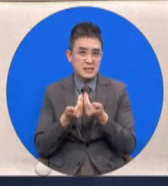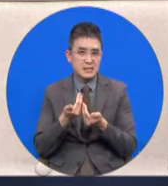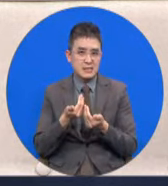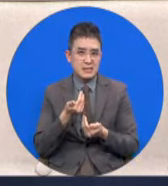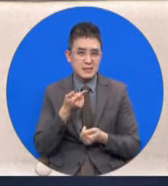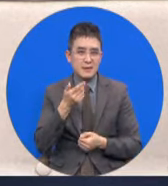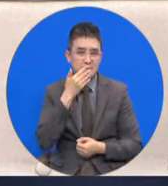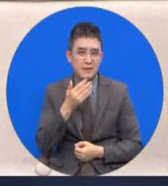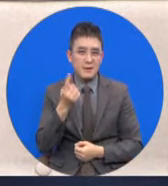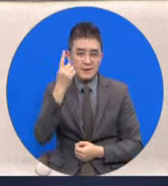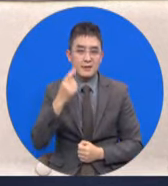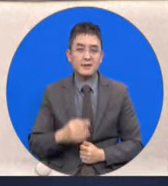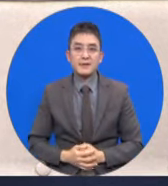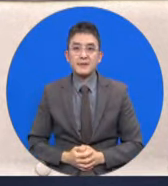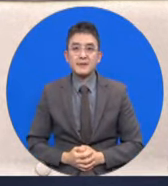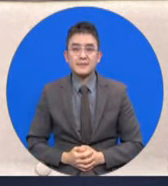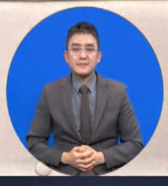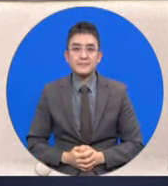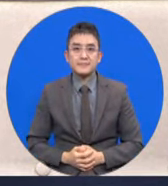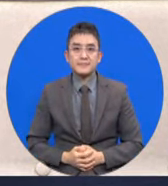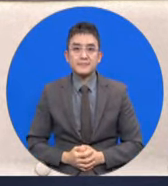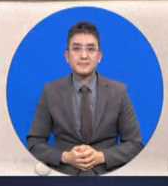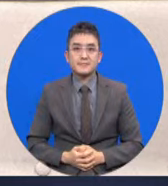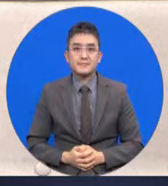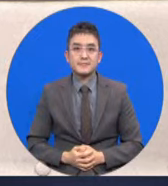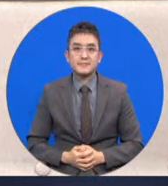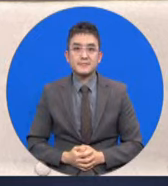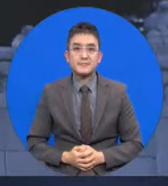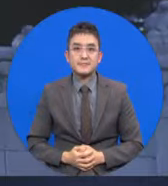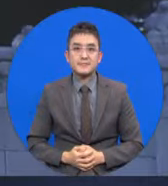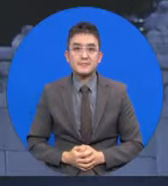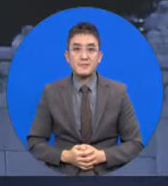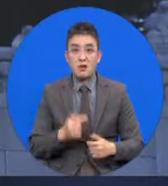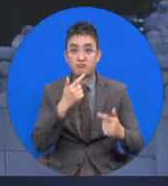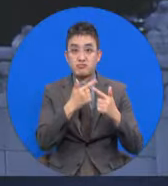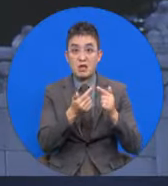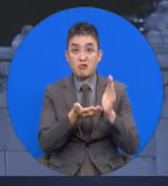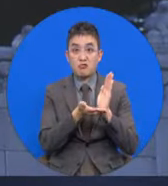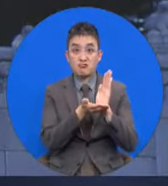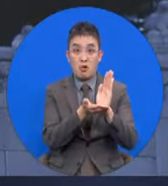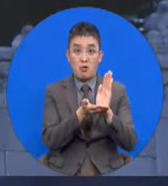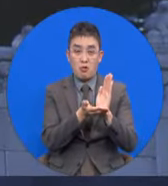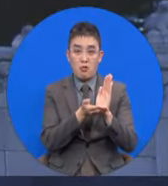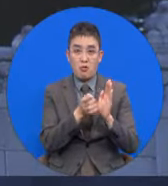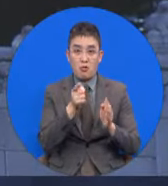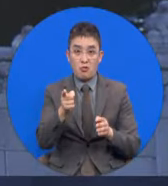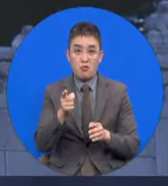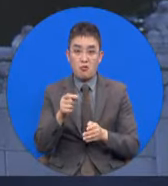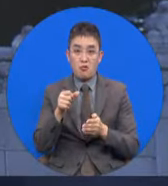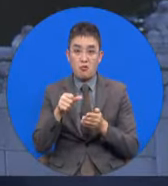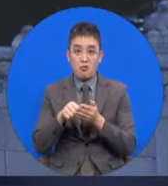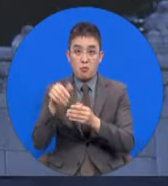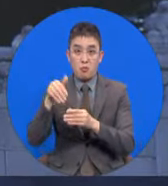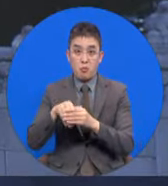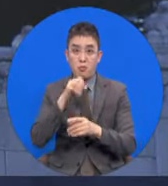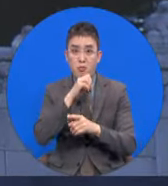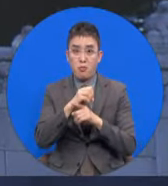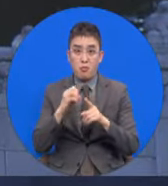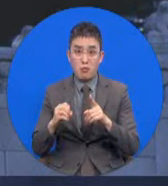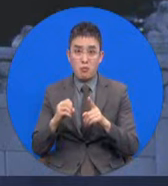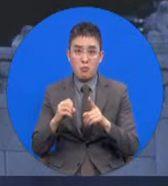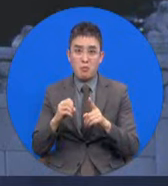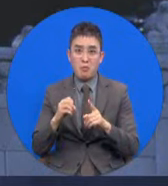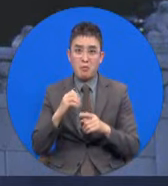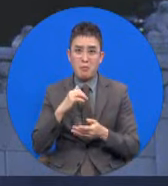부분이 있다라고 봅니다. 지금 부산 수용구의 투표율이 좀 낮아요. 13.9%.